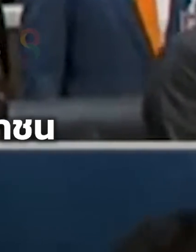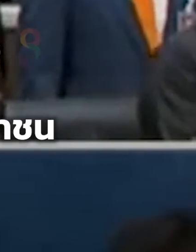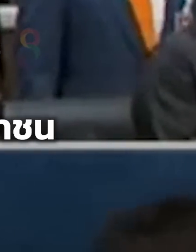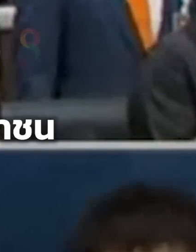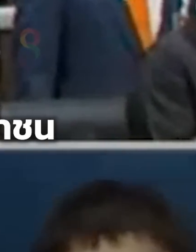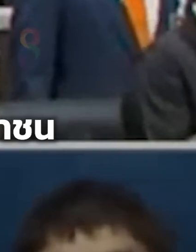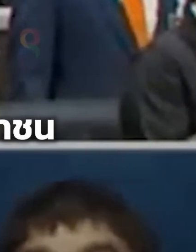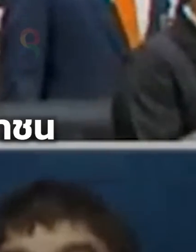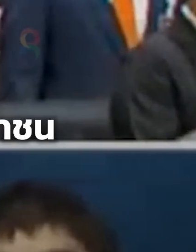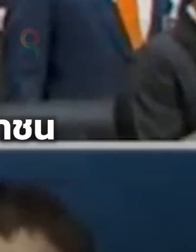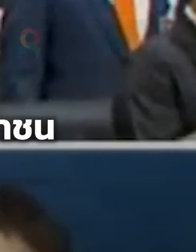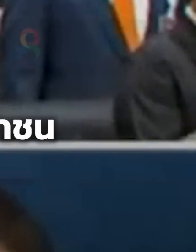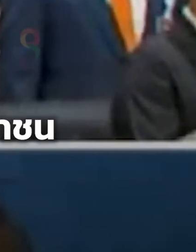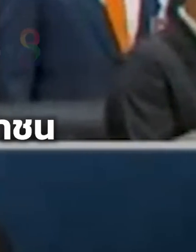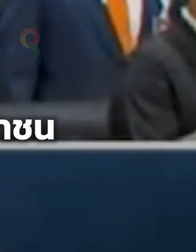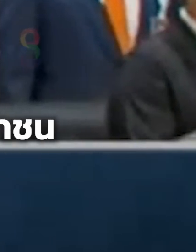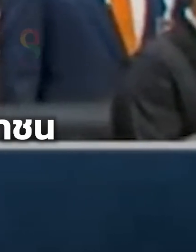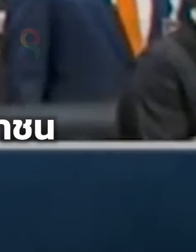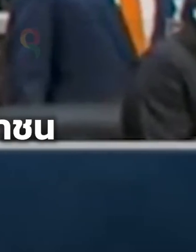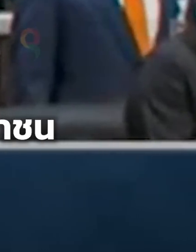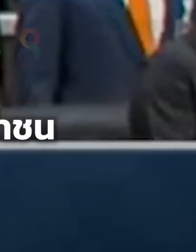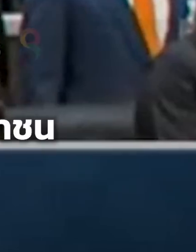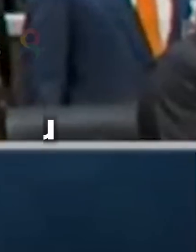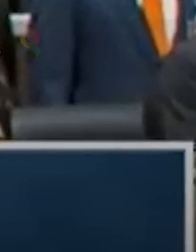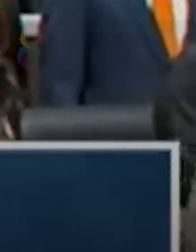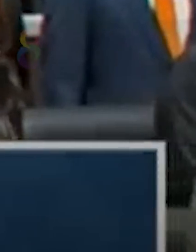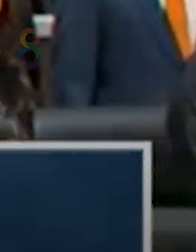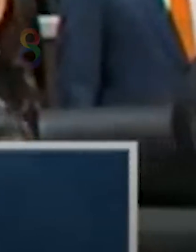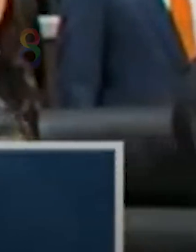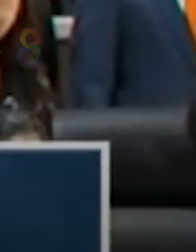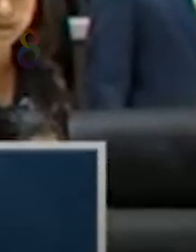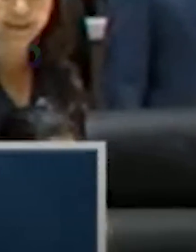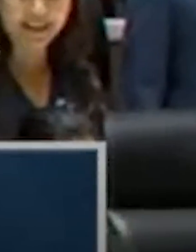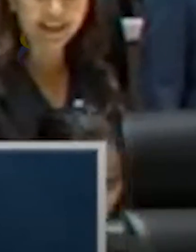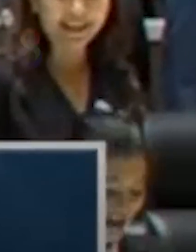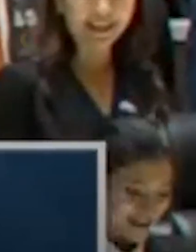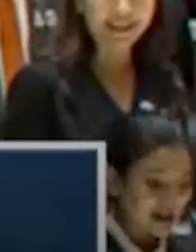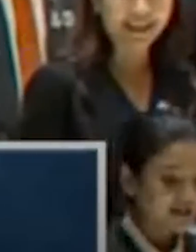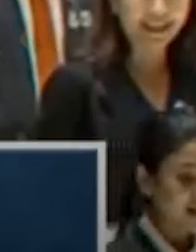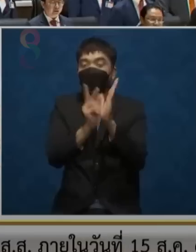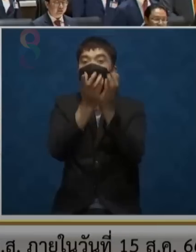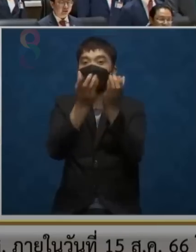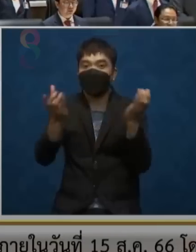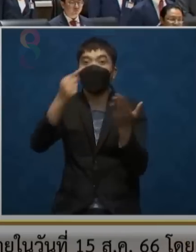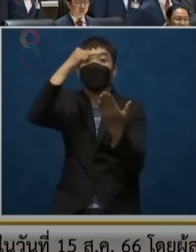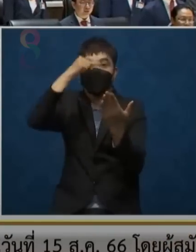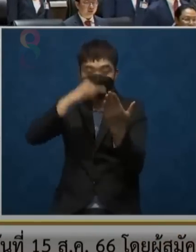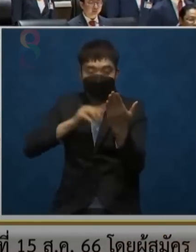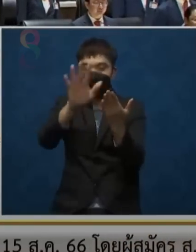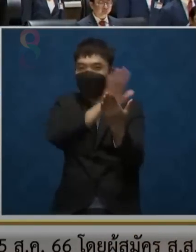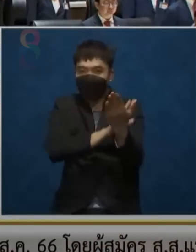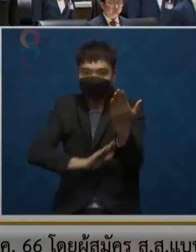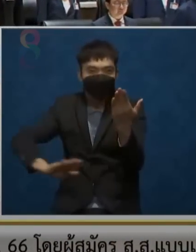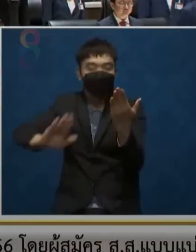ชนทั้งจะรักษาไว้และปฏิบัติตามซึ่งรัฐธรรมนูญแห่งราชอาณาจักรไทยทุก